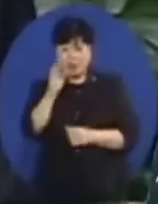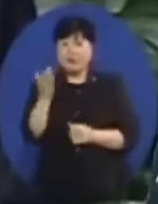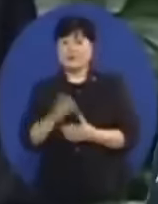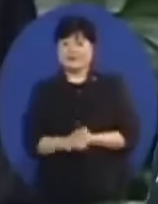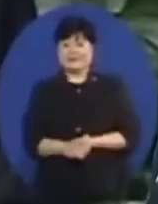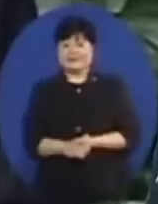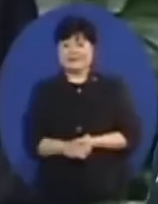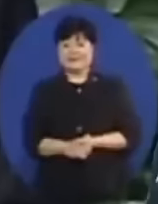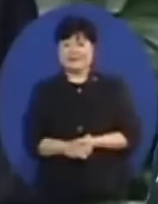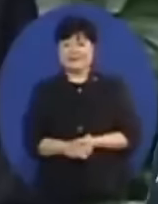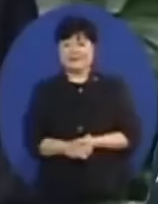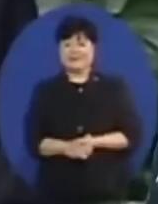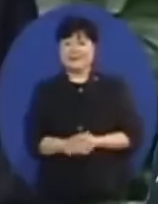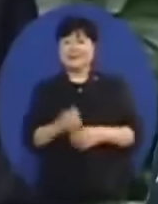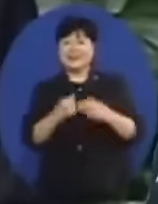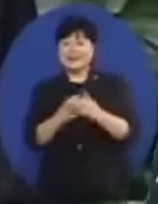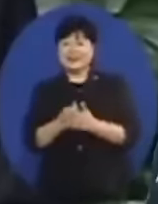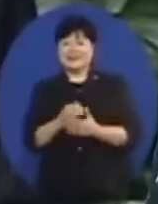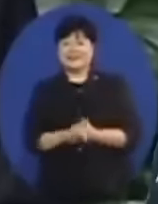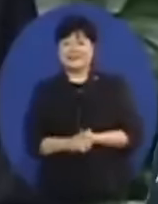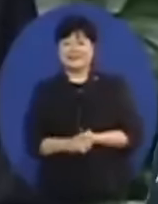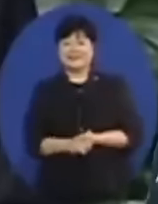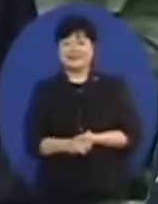것입니다. 그러므로